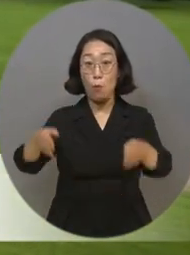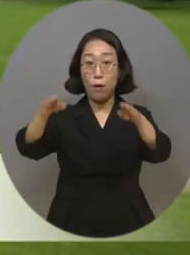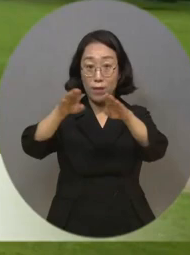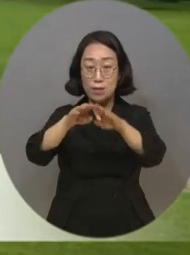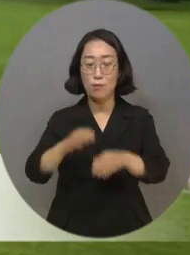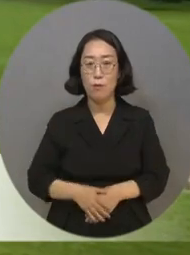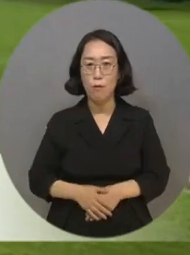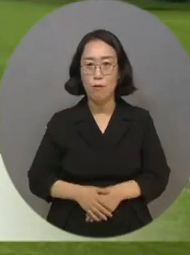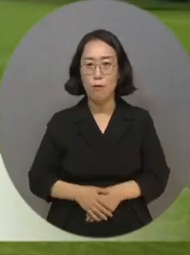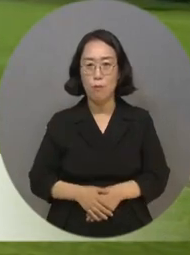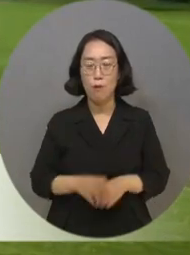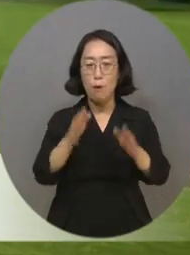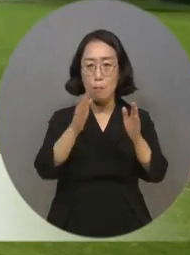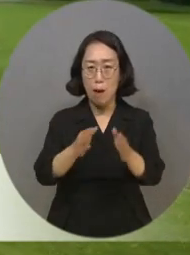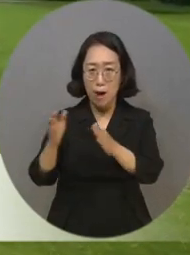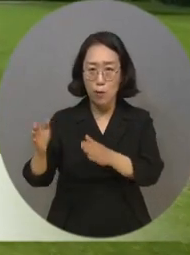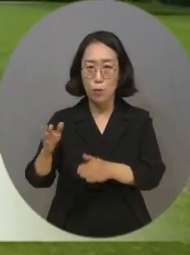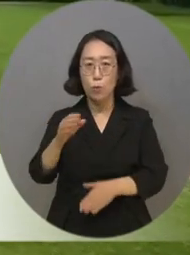평생학습원에서